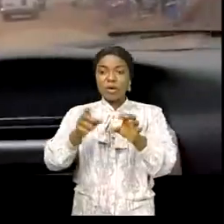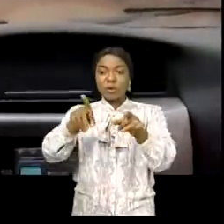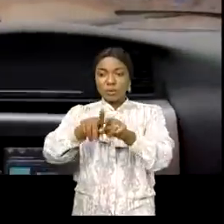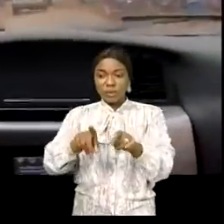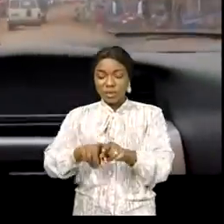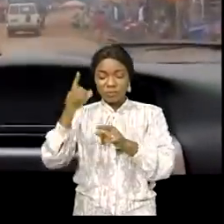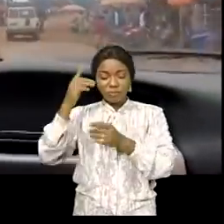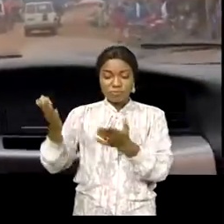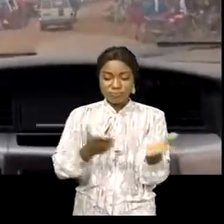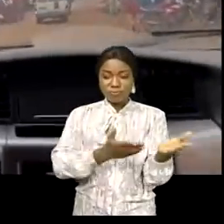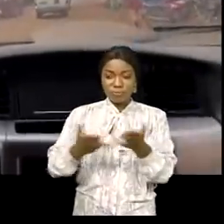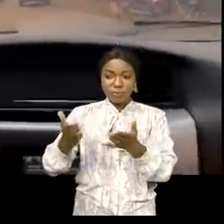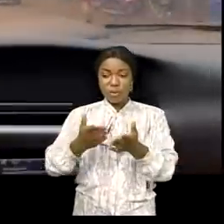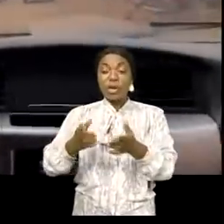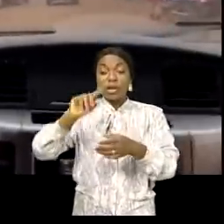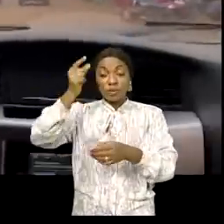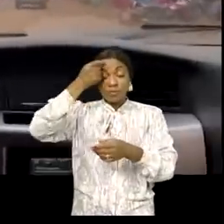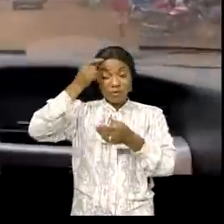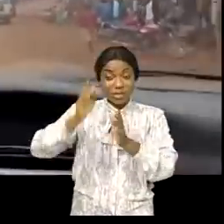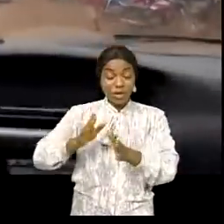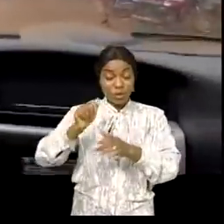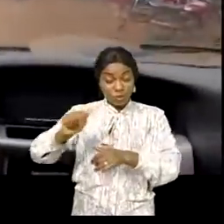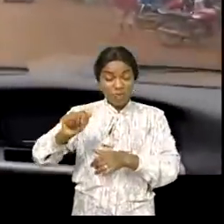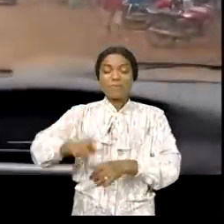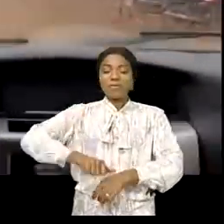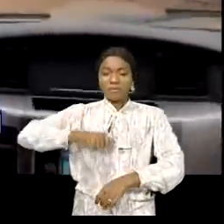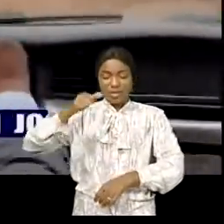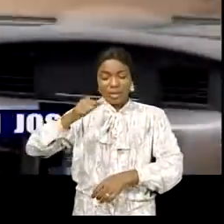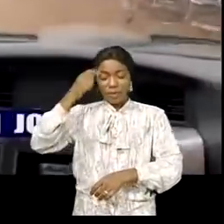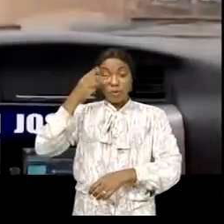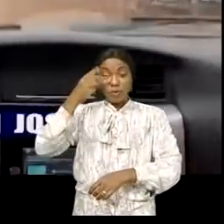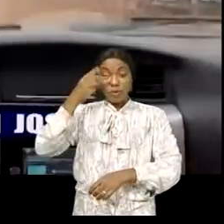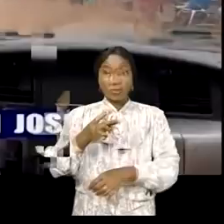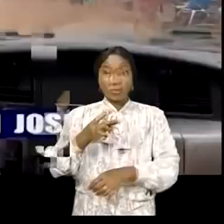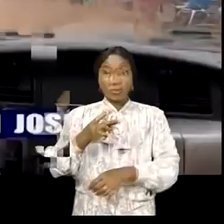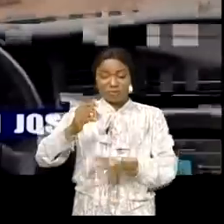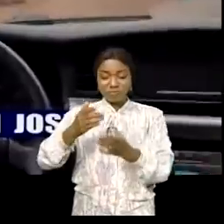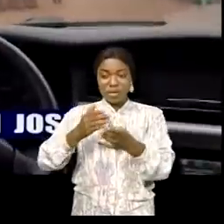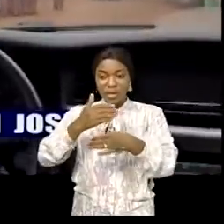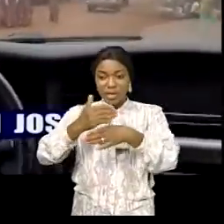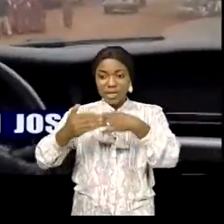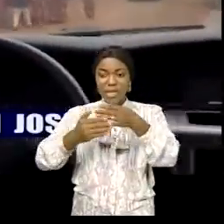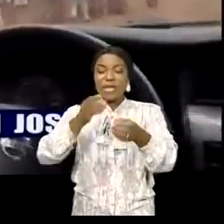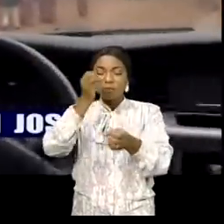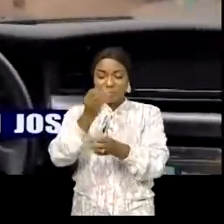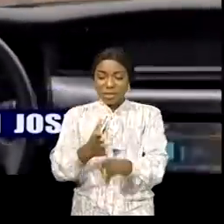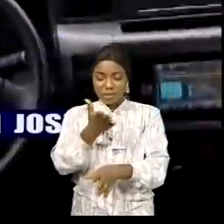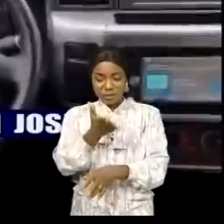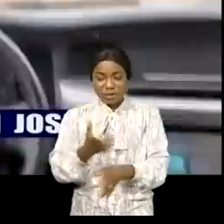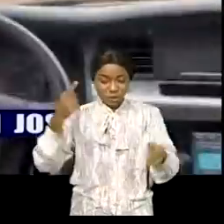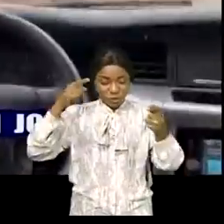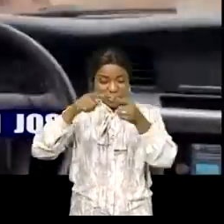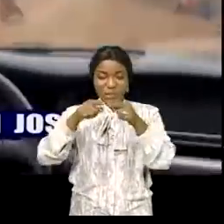principaux greniers, et Teongwa Bidjekasi peut être fier d'avoir vu de ses propres yeux la réalité du terrain